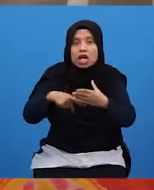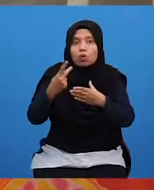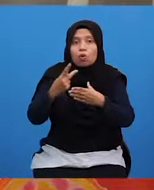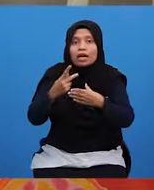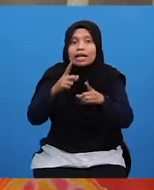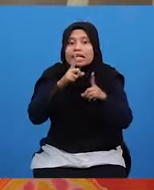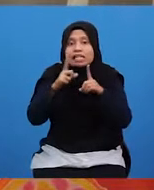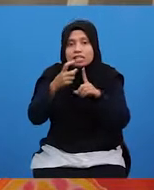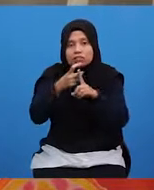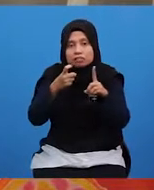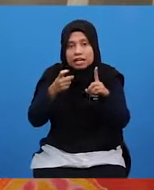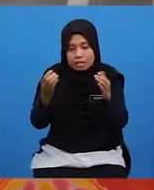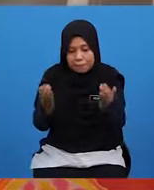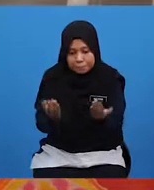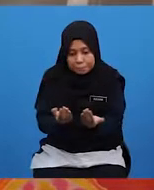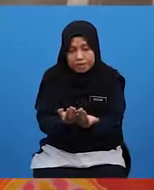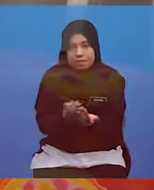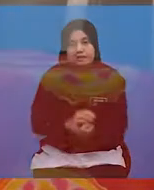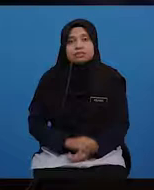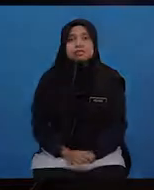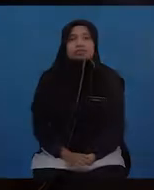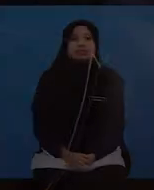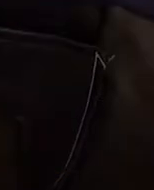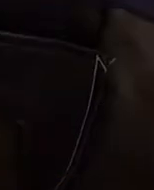mengeluarkan lilin dari bekas penakung.